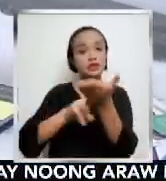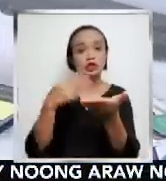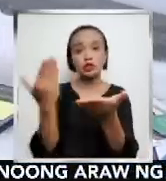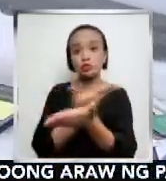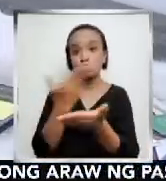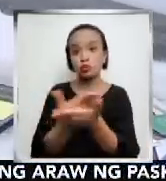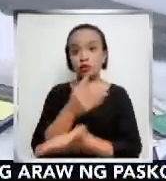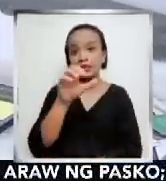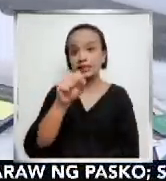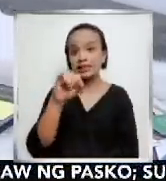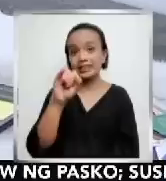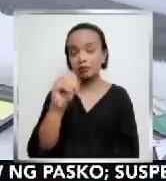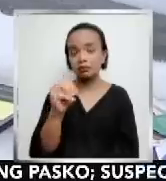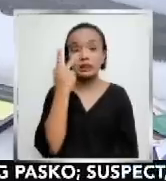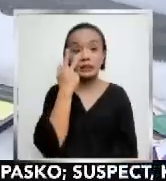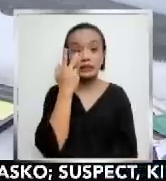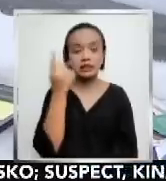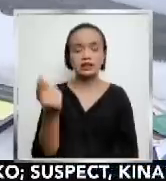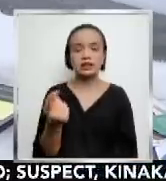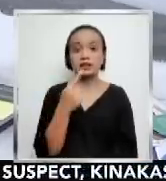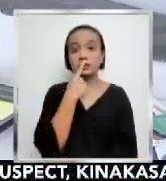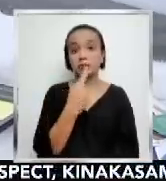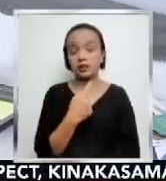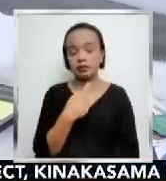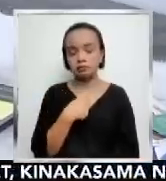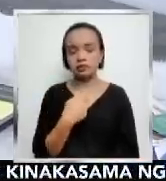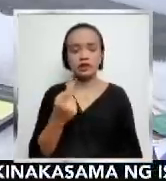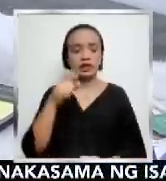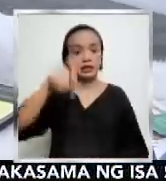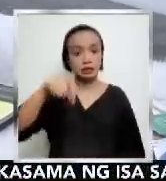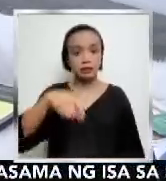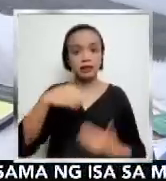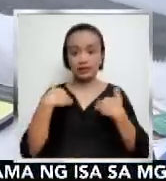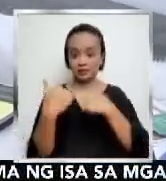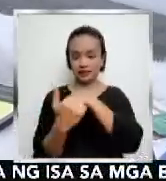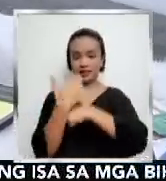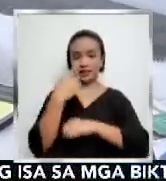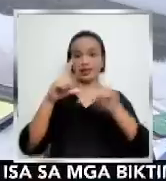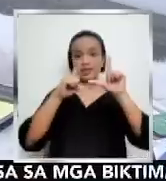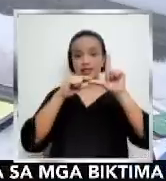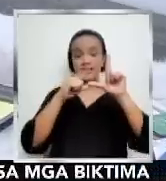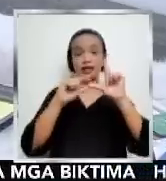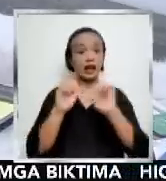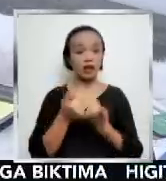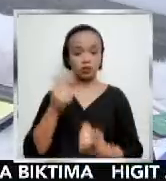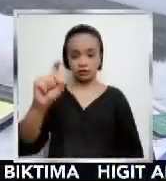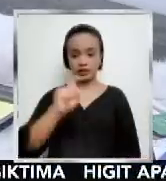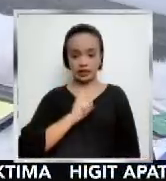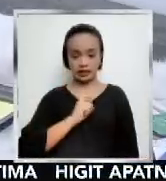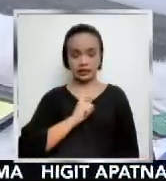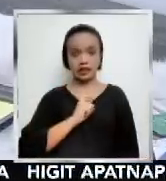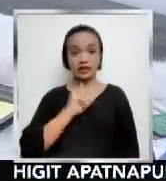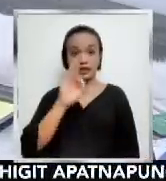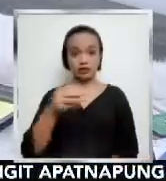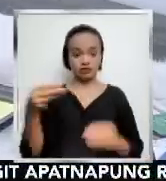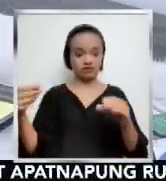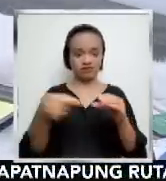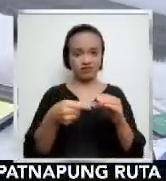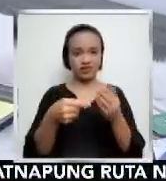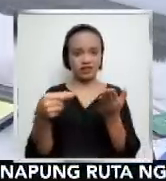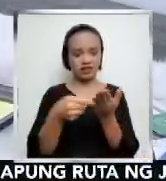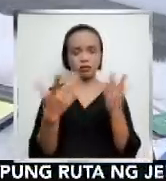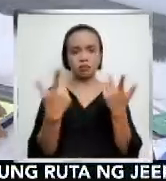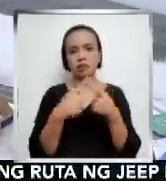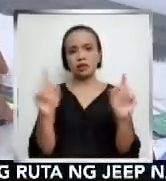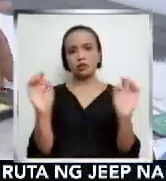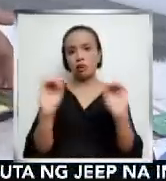ano, sabi dito, dapat may ipapadala silang link via text pag in-insert na yung SIM pero hindi dumating yan kanina